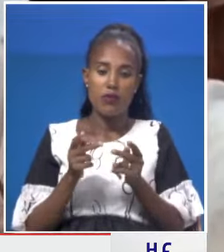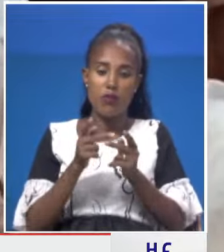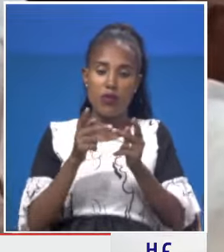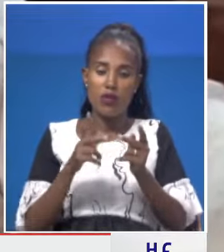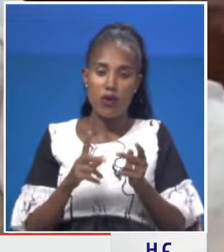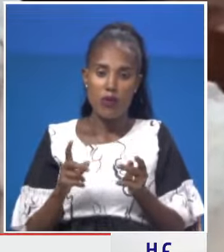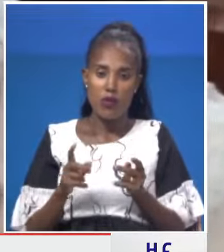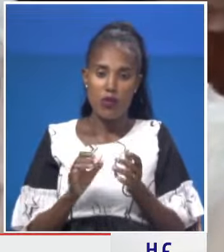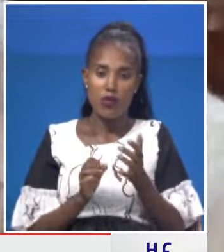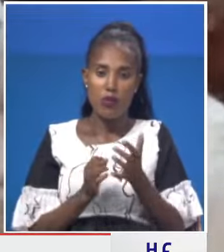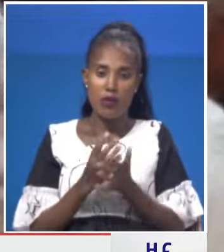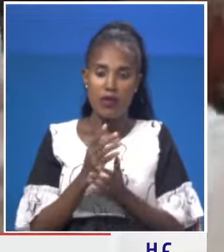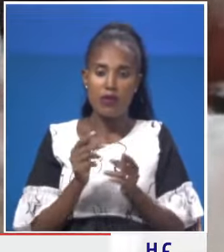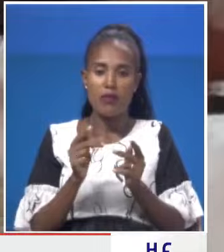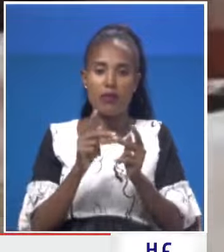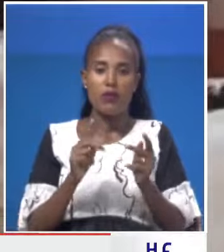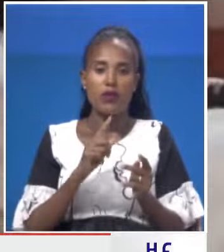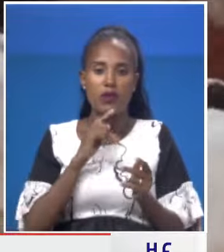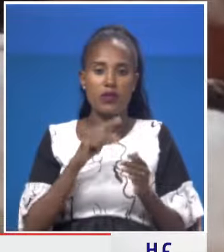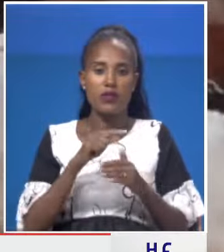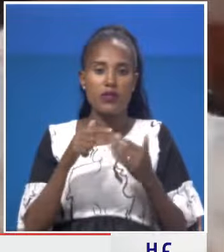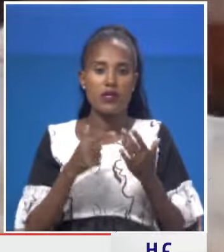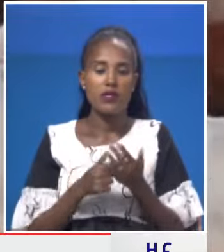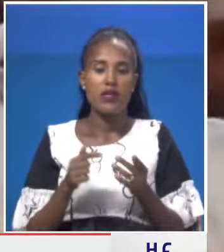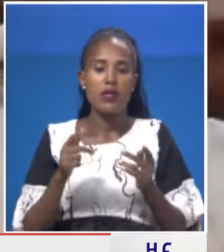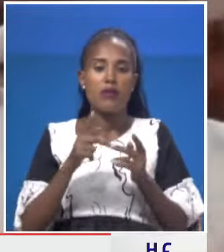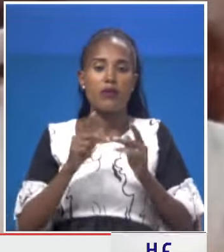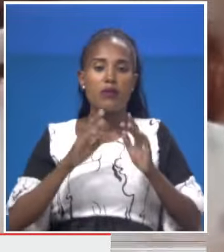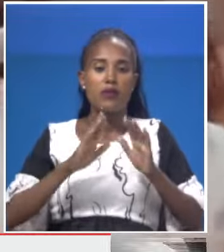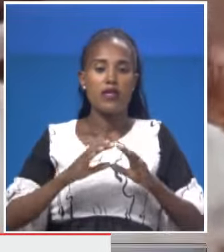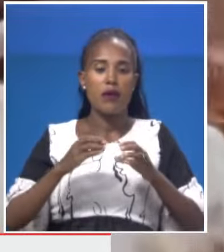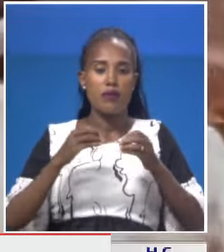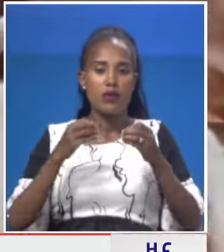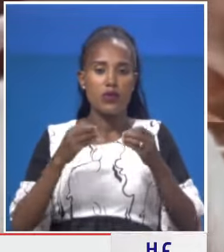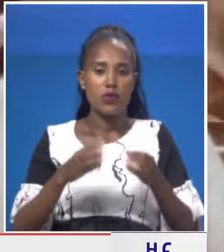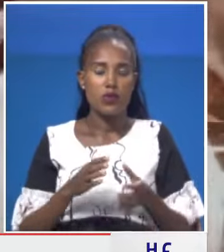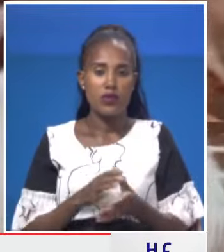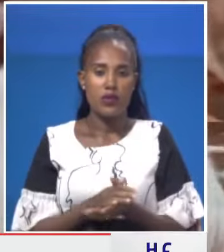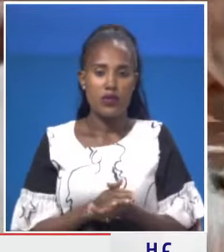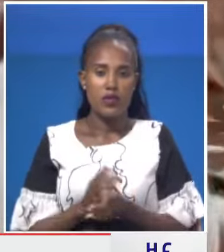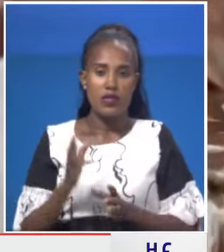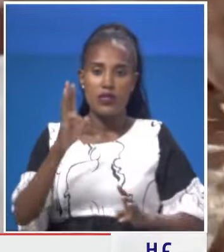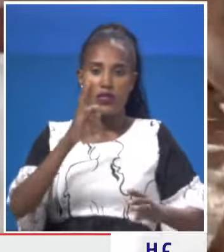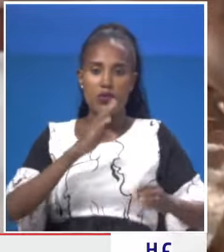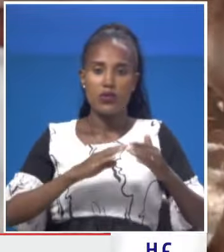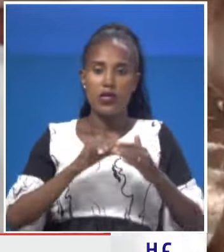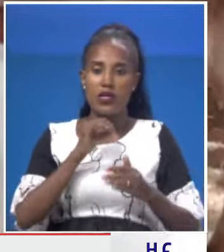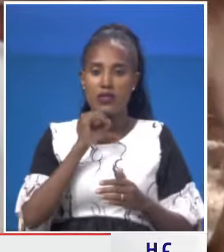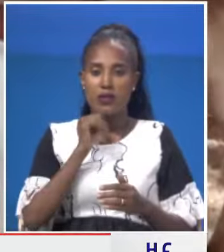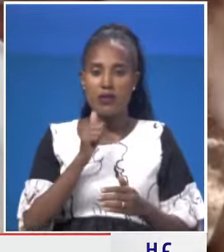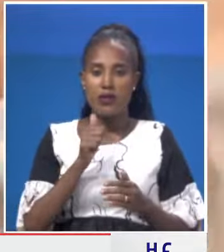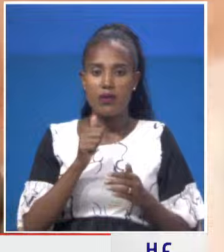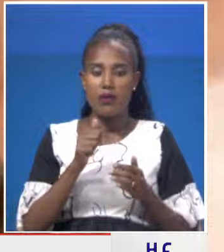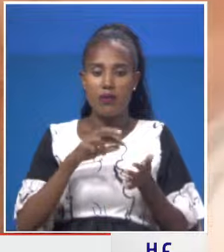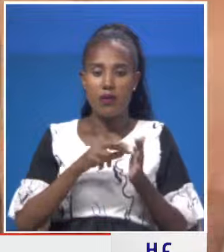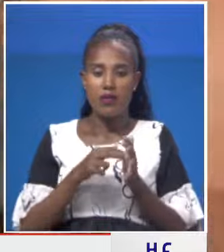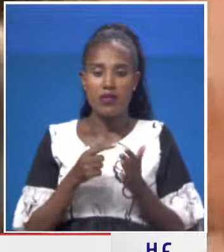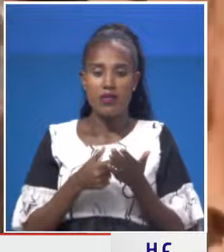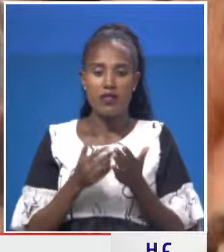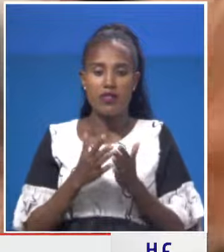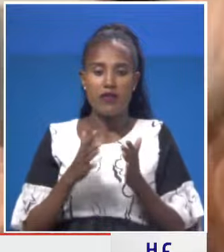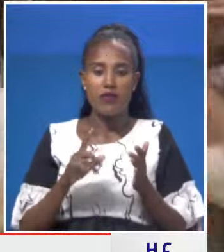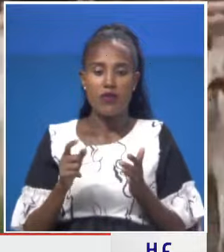የሚመረትበት ቦታ ነው። ስለዚህ ይሄንን አካባቢ በሰላም ጥወት ችግር ውስጥ አስገባ ነው ማለት ለዚህ ሰፊ የሆኑ